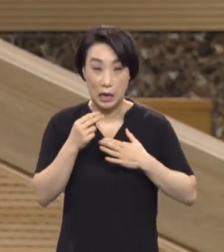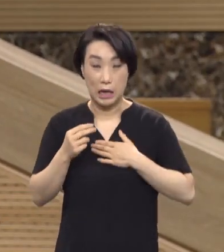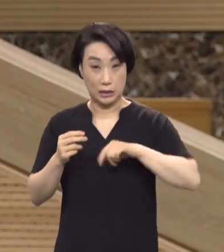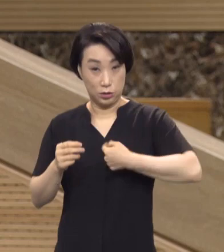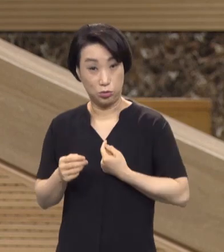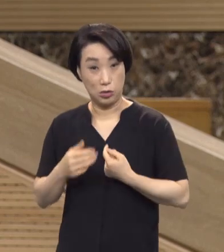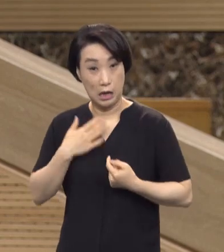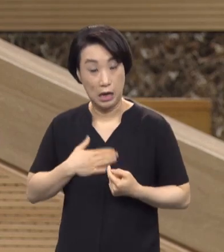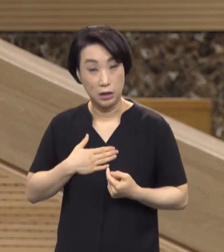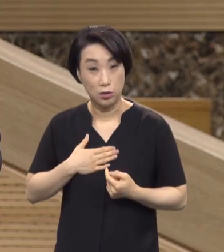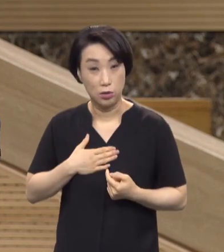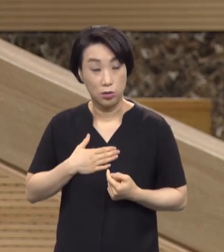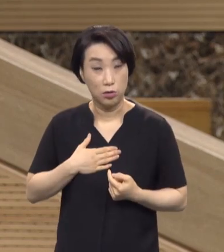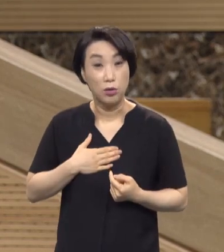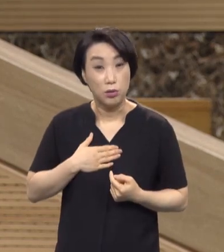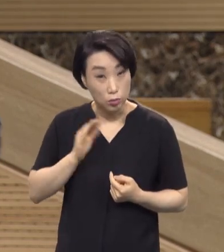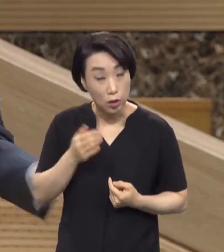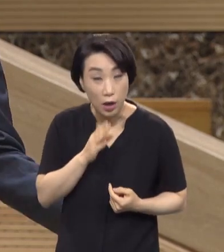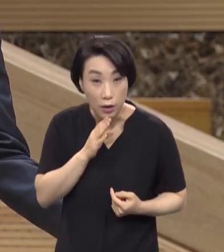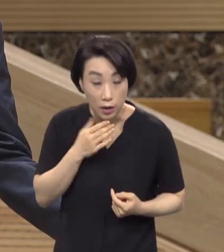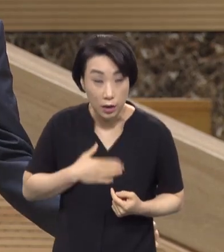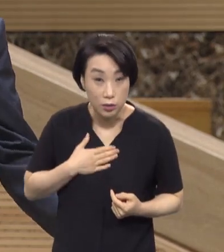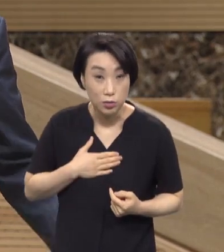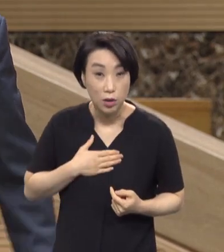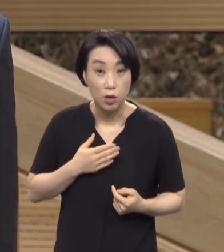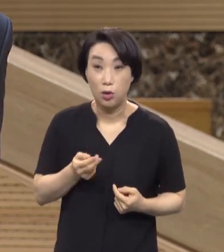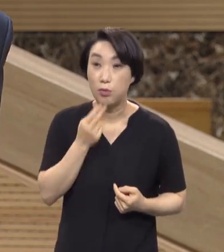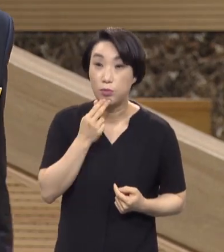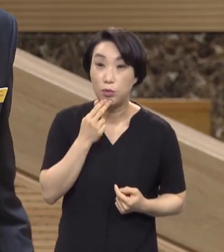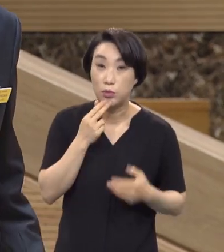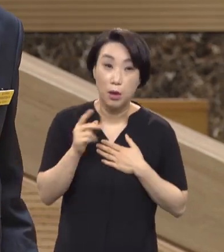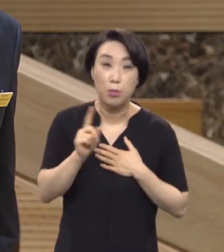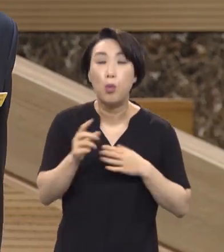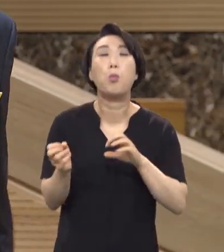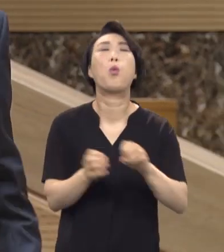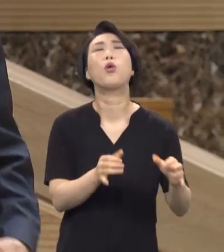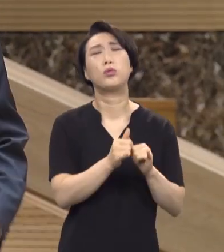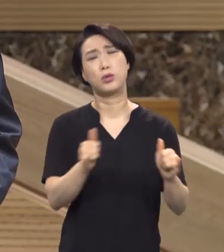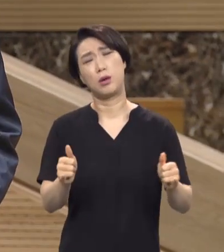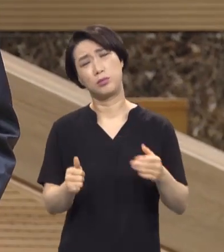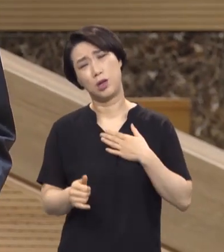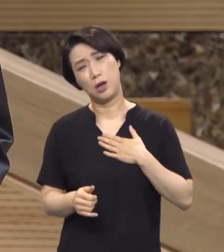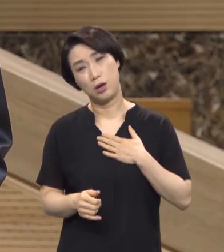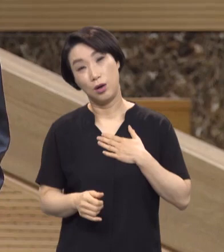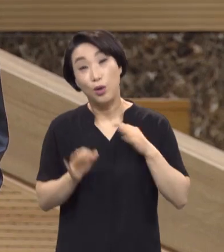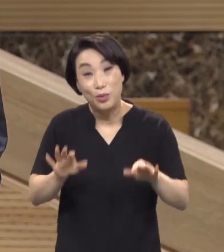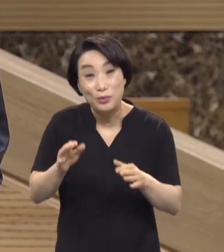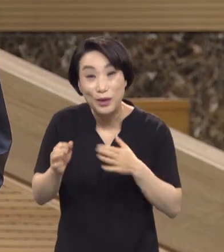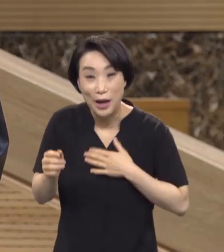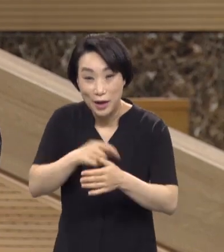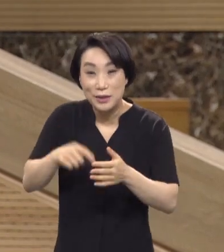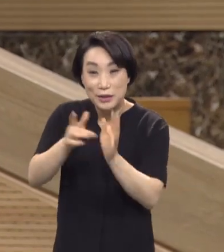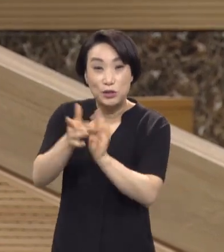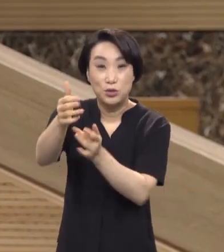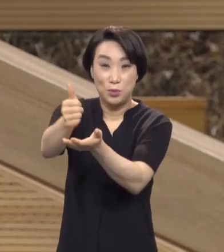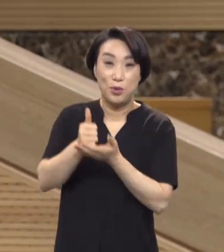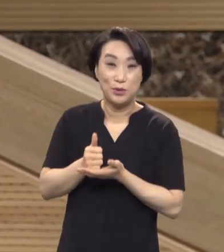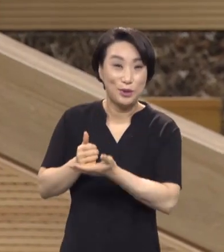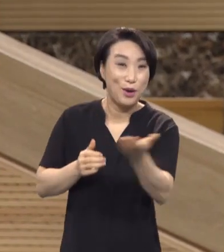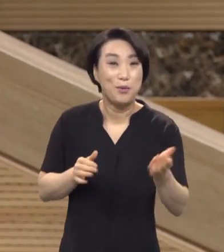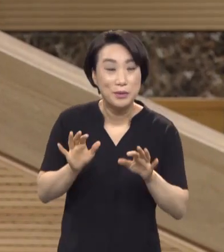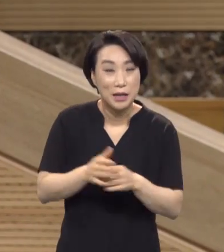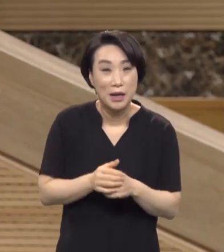내 스스로 알지 못하면 넌 버려온 자야. 그럼 내 안에 예수가 있다면